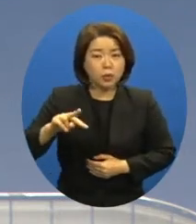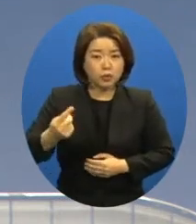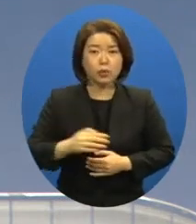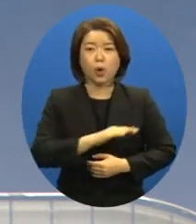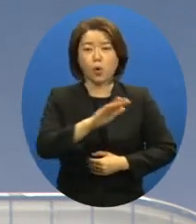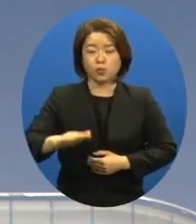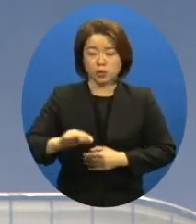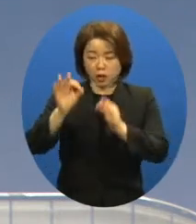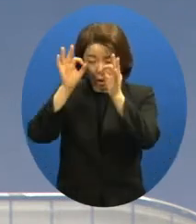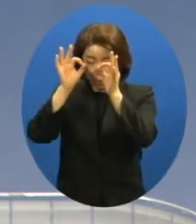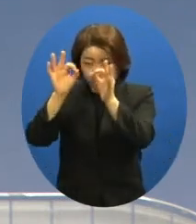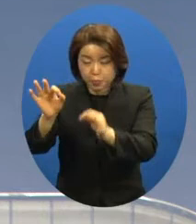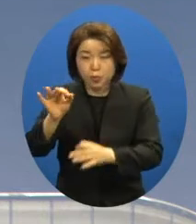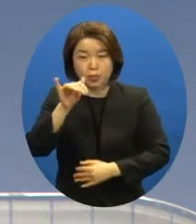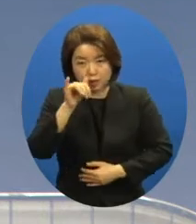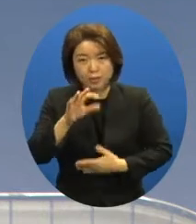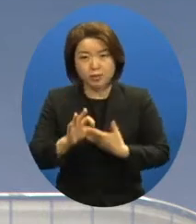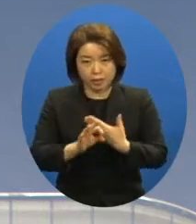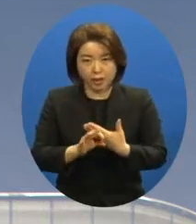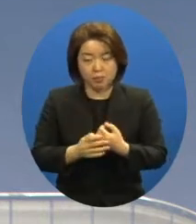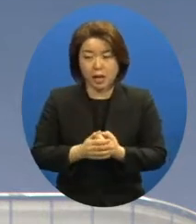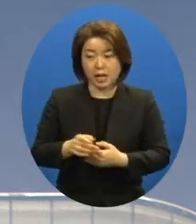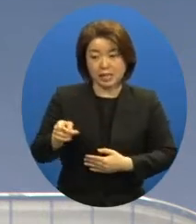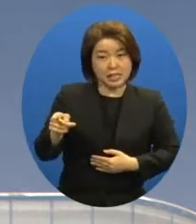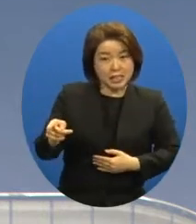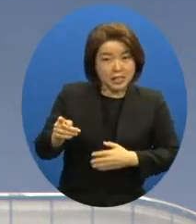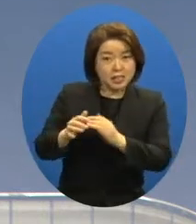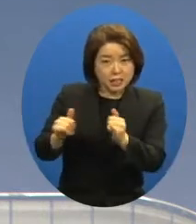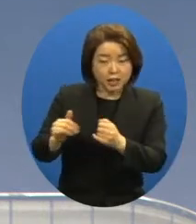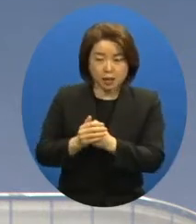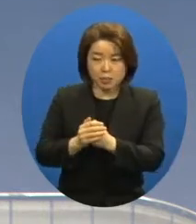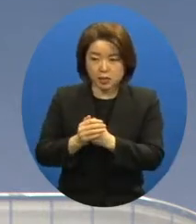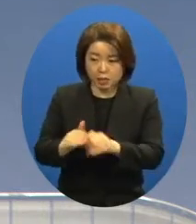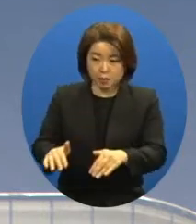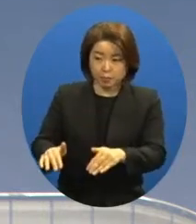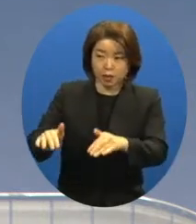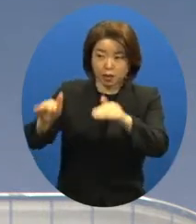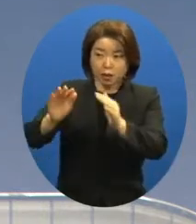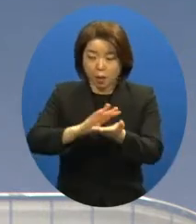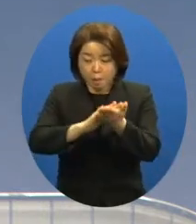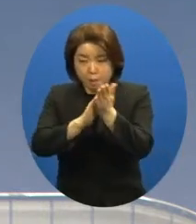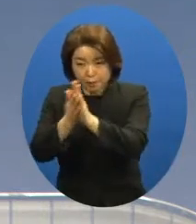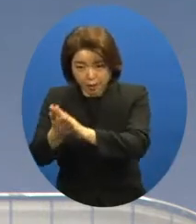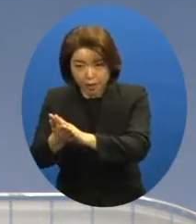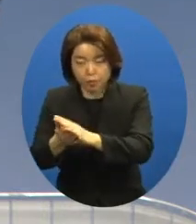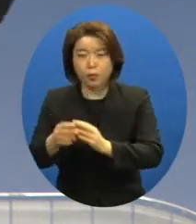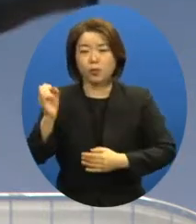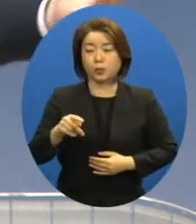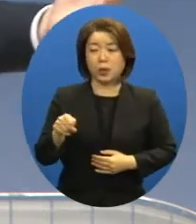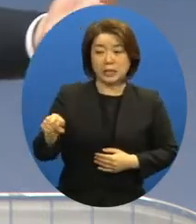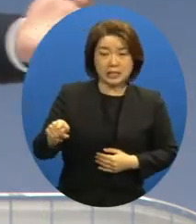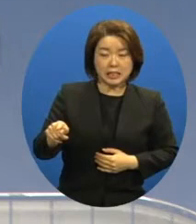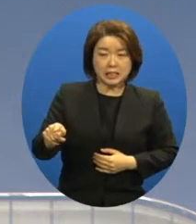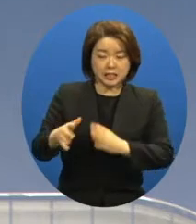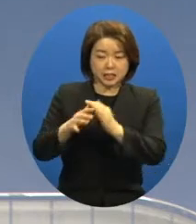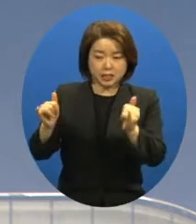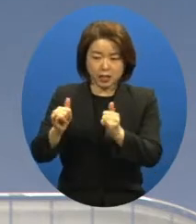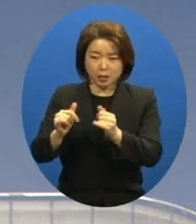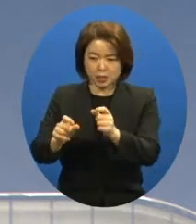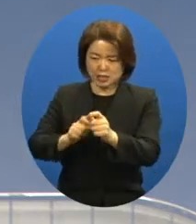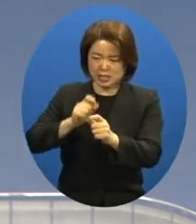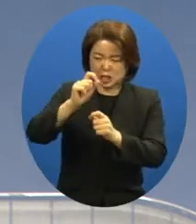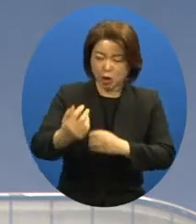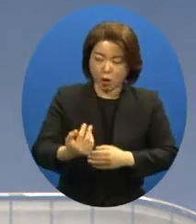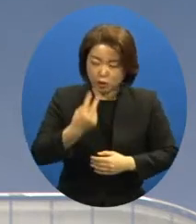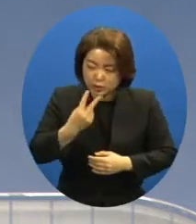우리가 보고 있다면 그 사람이 중생하고 그 사람이 영생하게 되는 것을 어찌